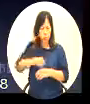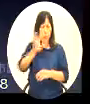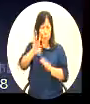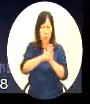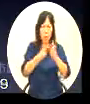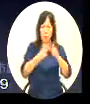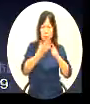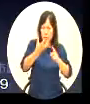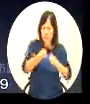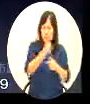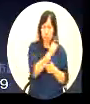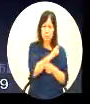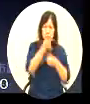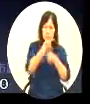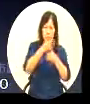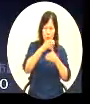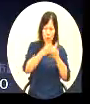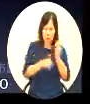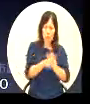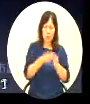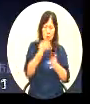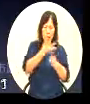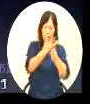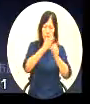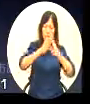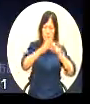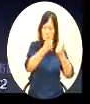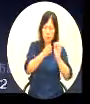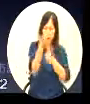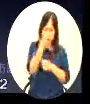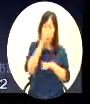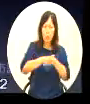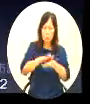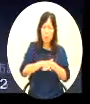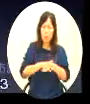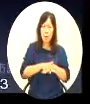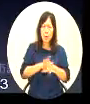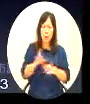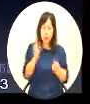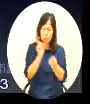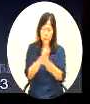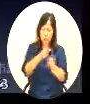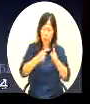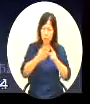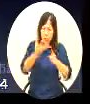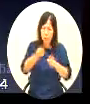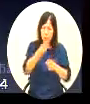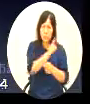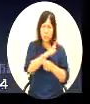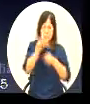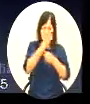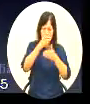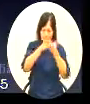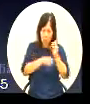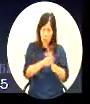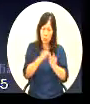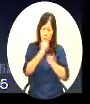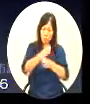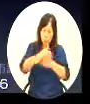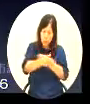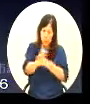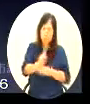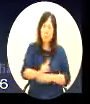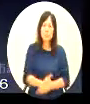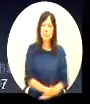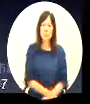自治条例将尽速的送到议会来进行审议。那我不知道我们现在人权自治条例到底进行到什么程